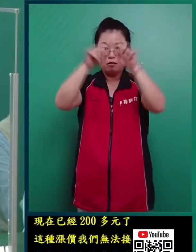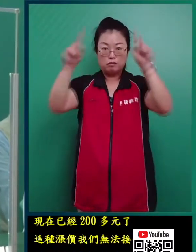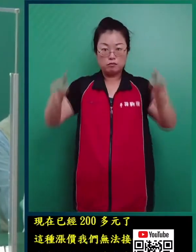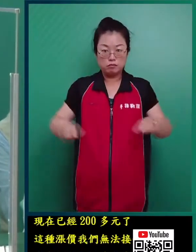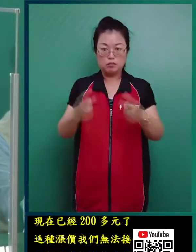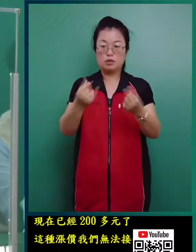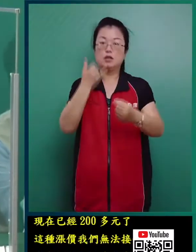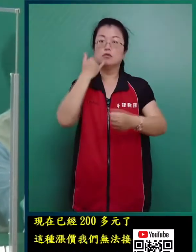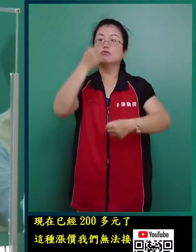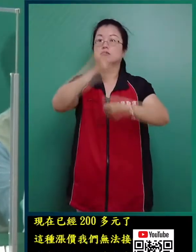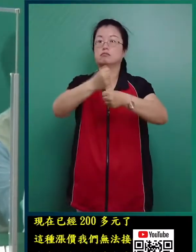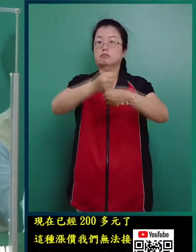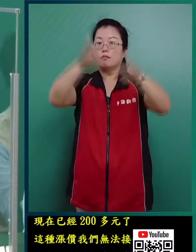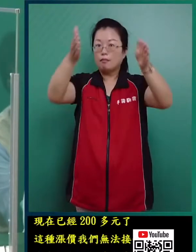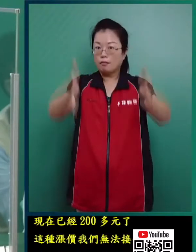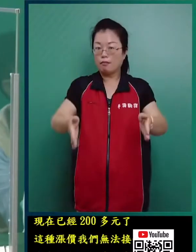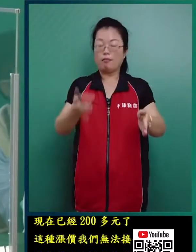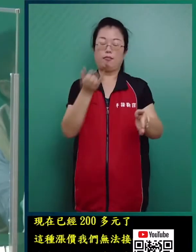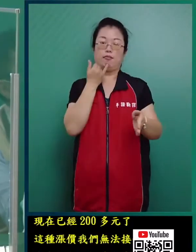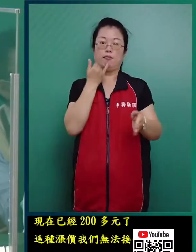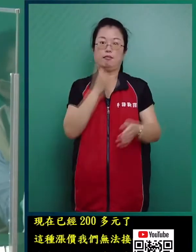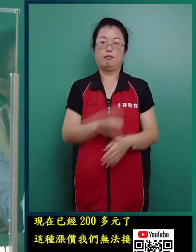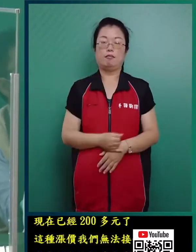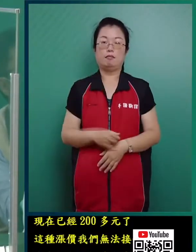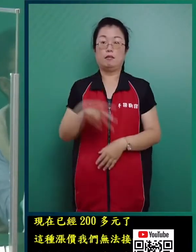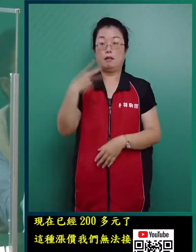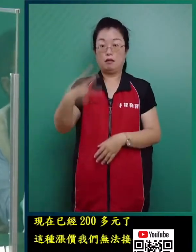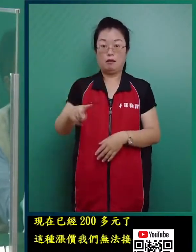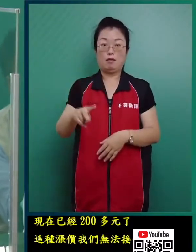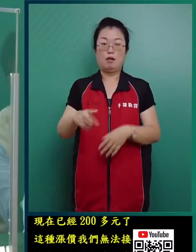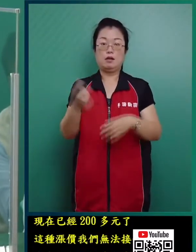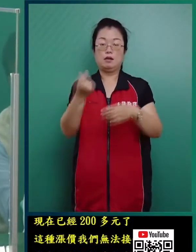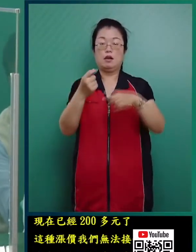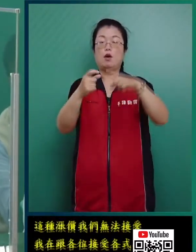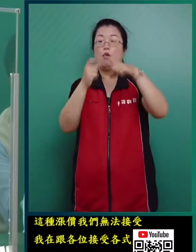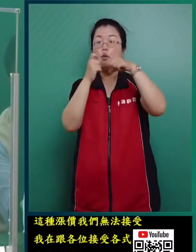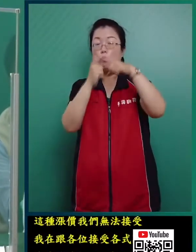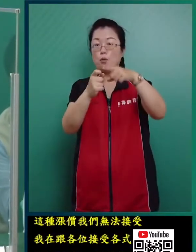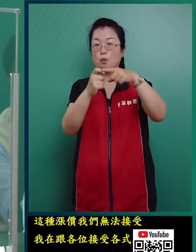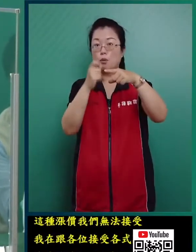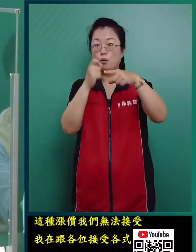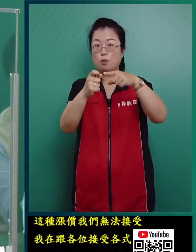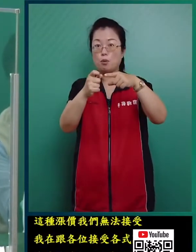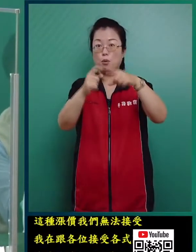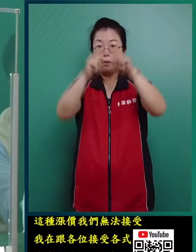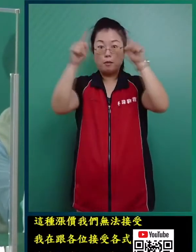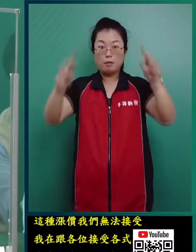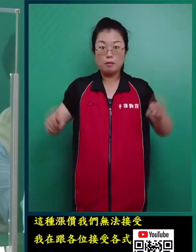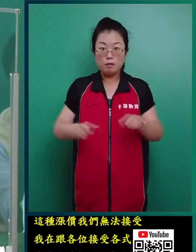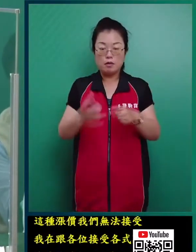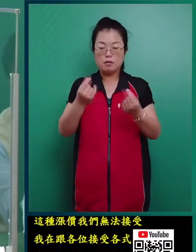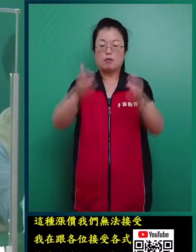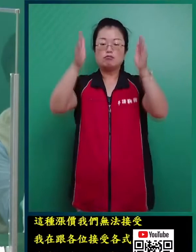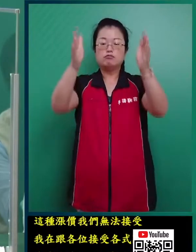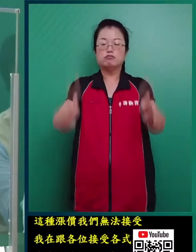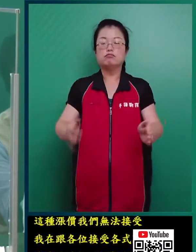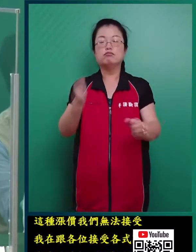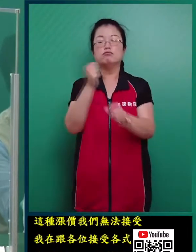板，像这个封扣板，哦，这个也都可以作为隔板，哦，